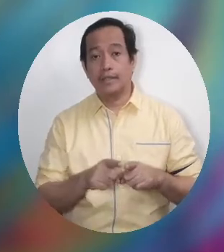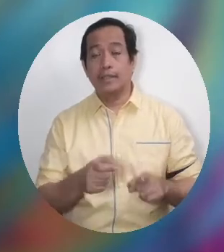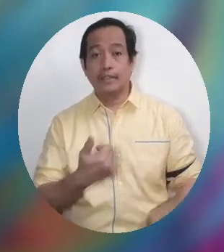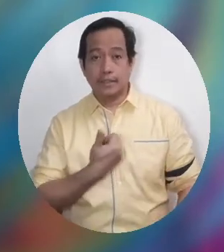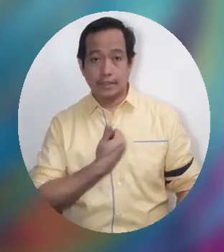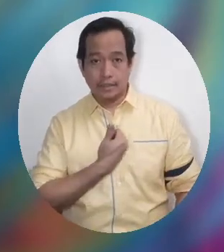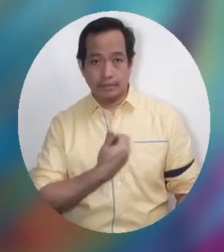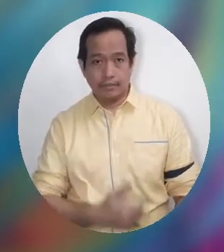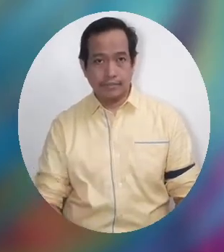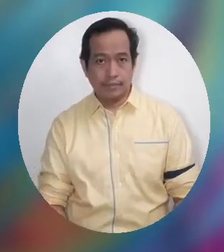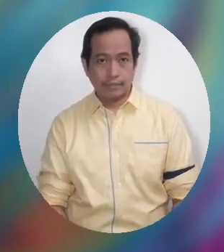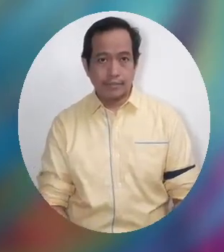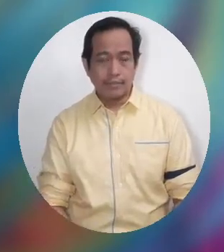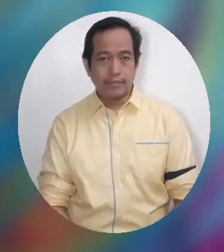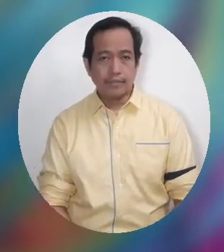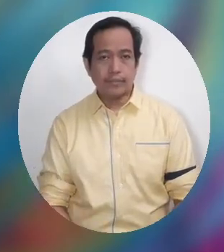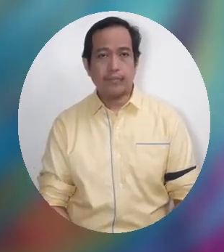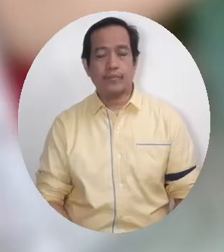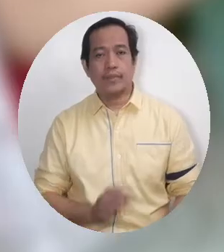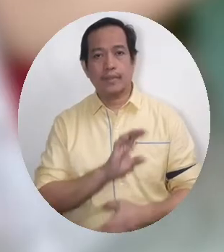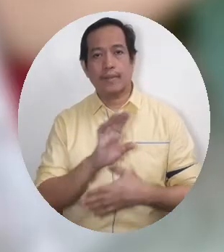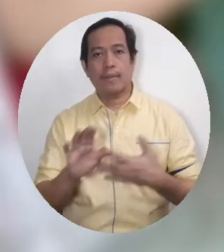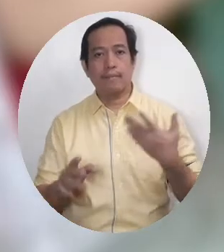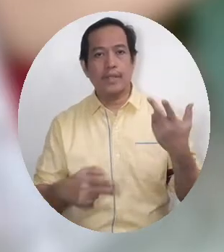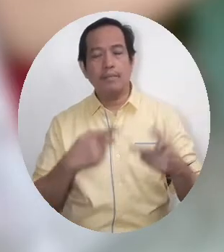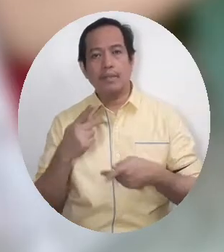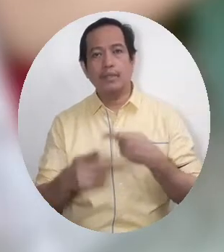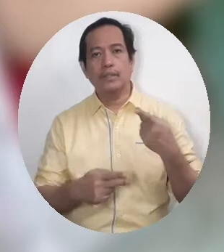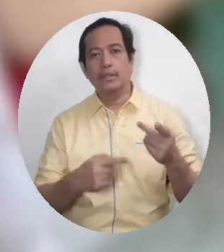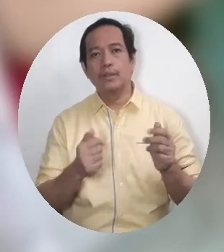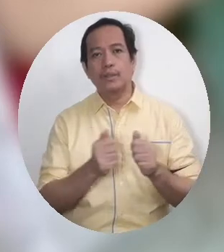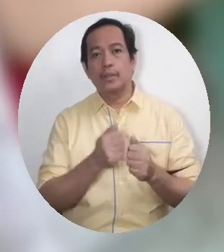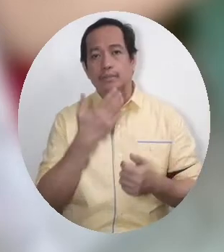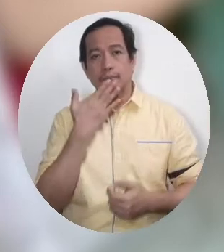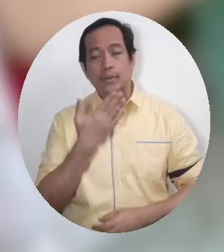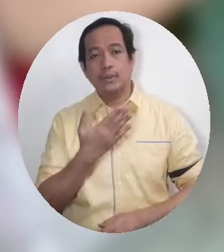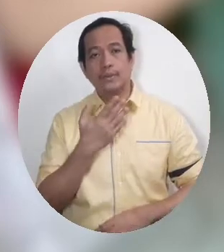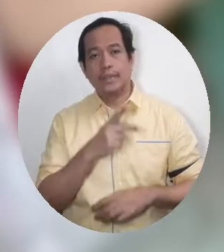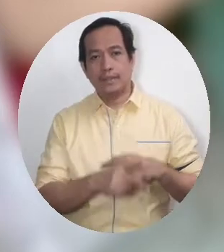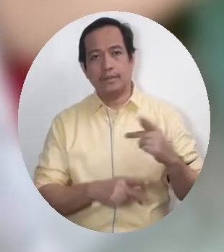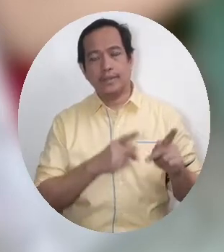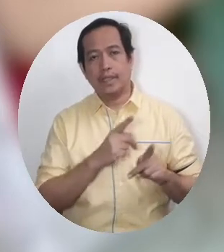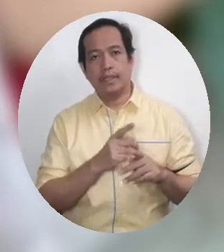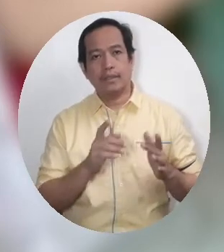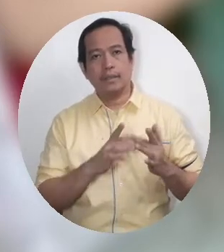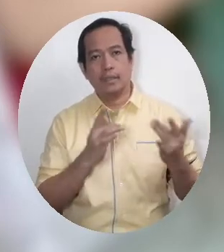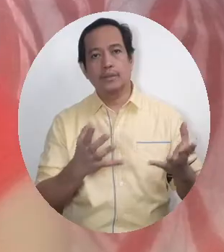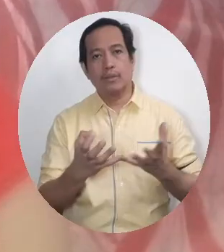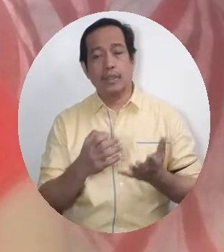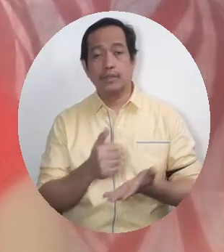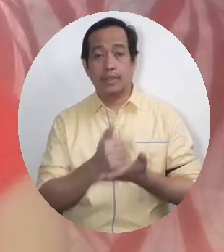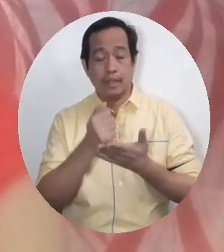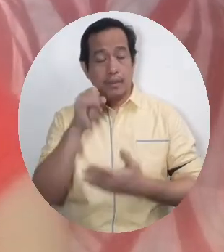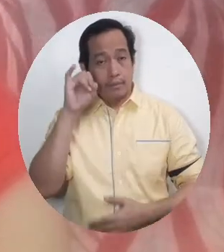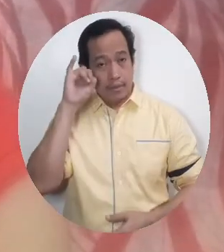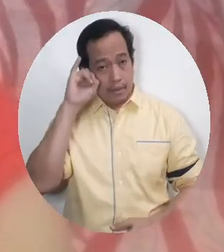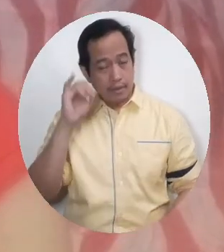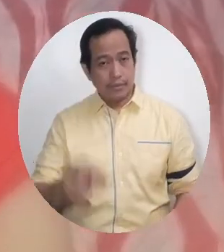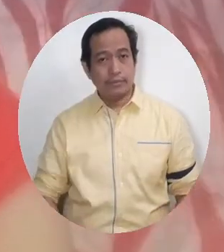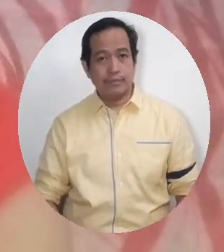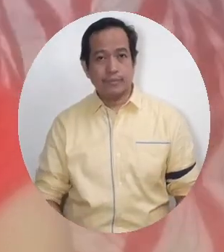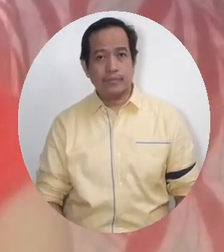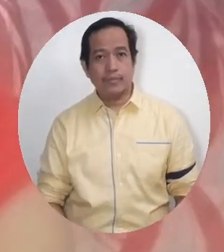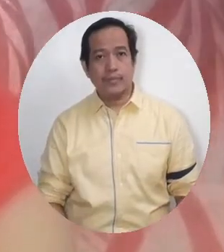din naman sa sarili niya. Sa mga tao naman po na may mabubuting puso na gustong tulungan